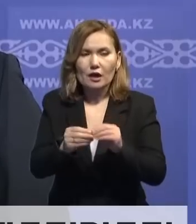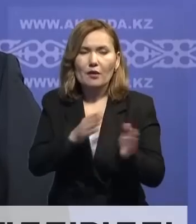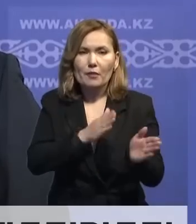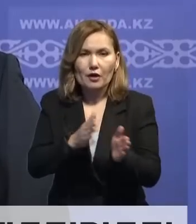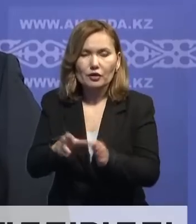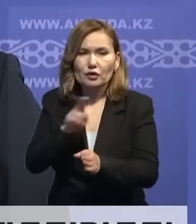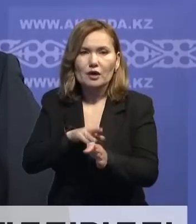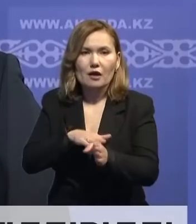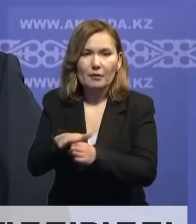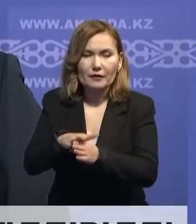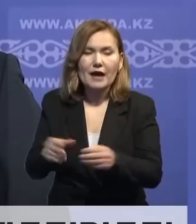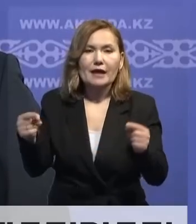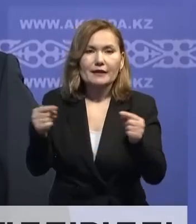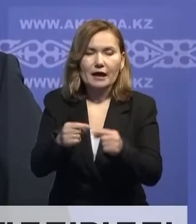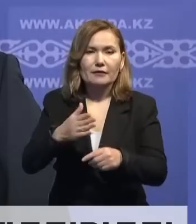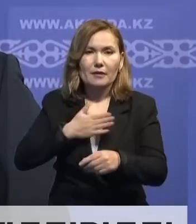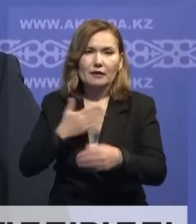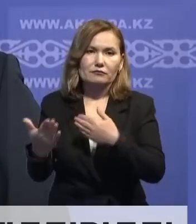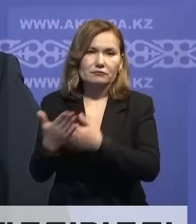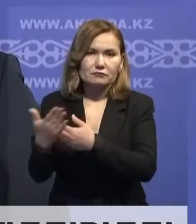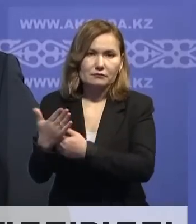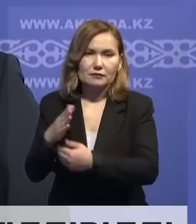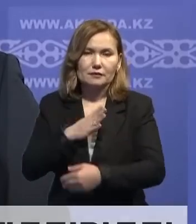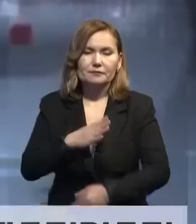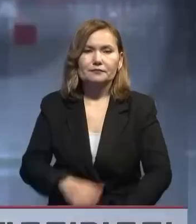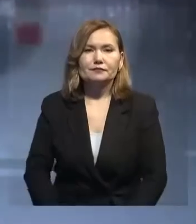түрде жұмыстар жүргізу бойынша нақты тапсырмалар берді.